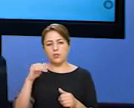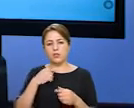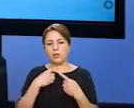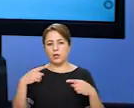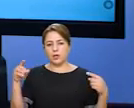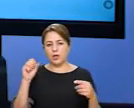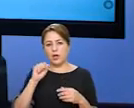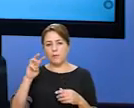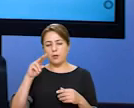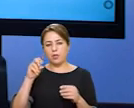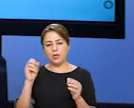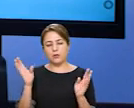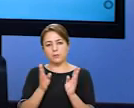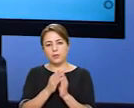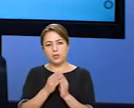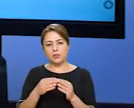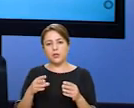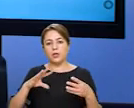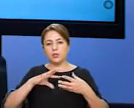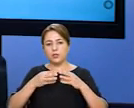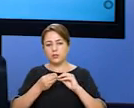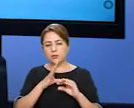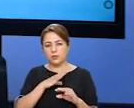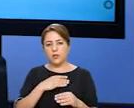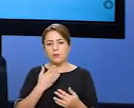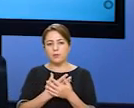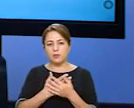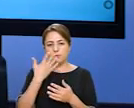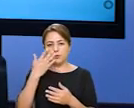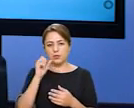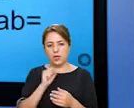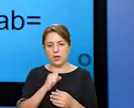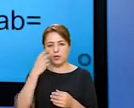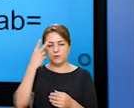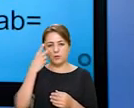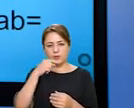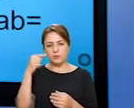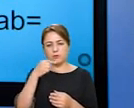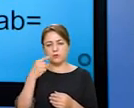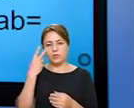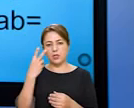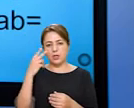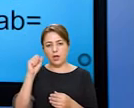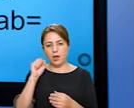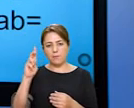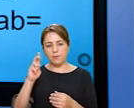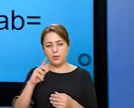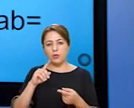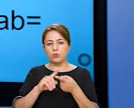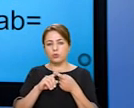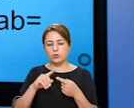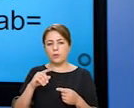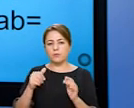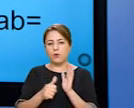білен jamlagan holatda. Masalan, 5a kvadrat minus 2ab qo'shamiz 6a